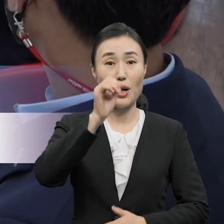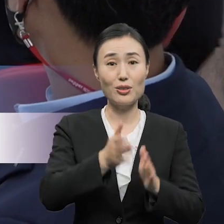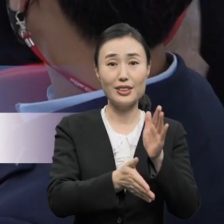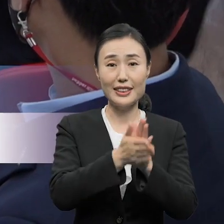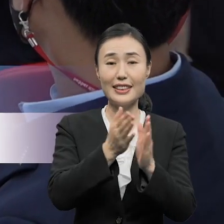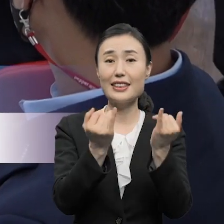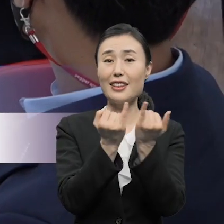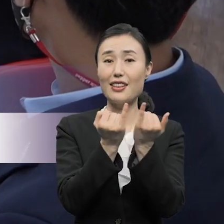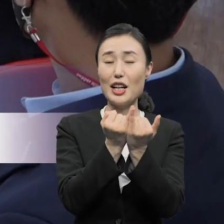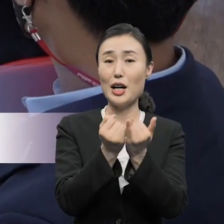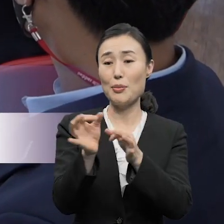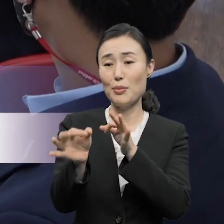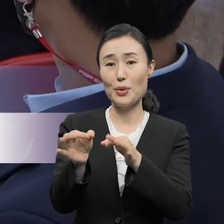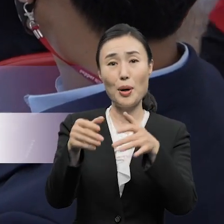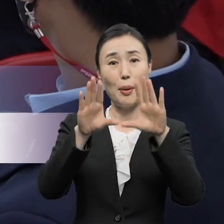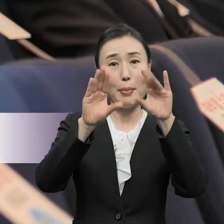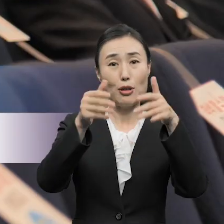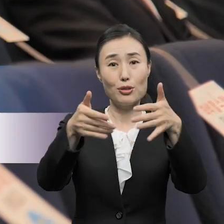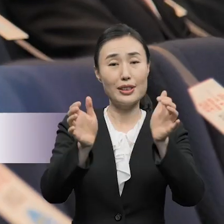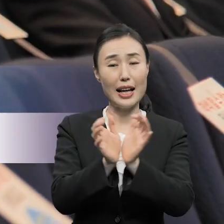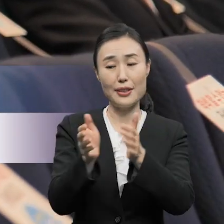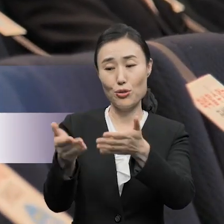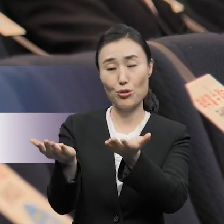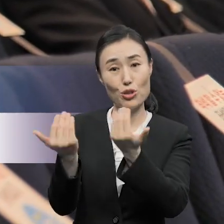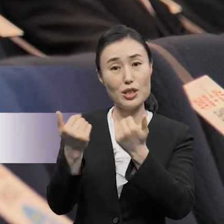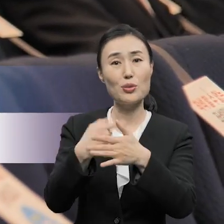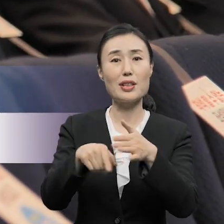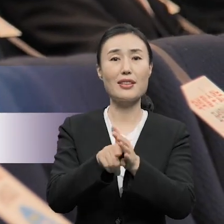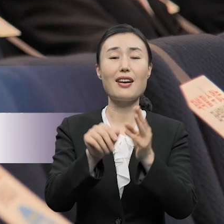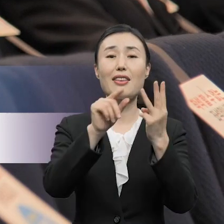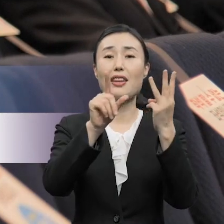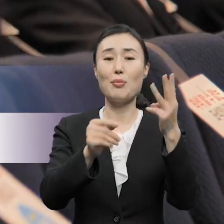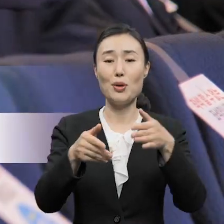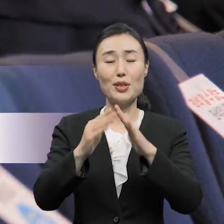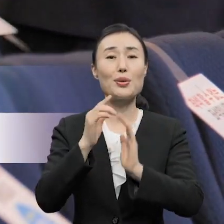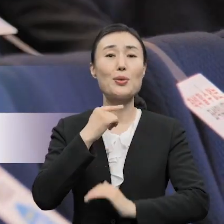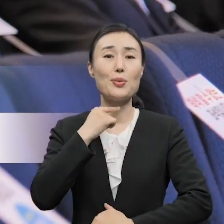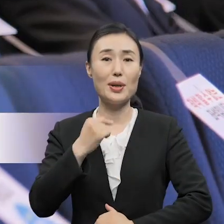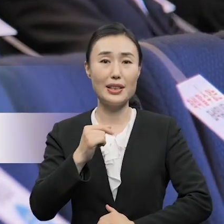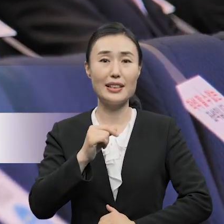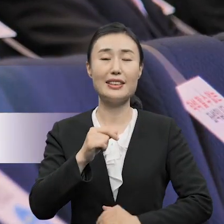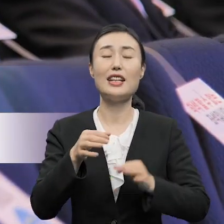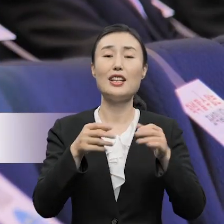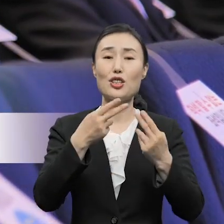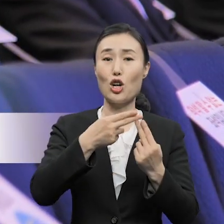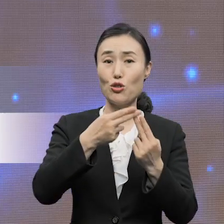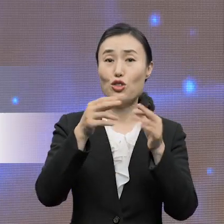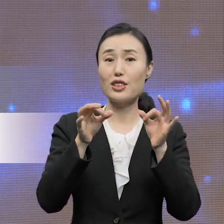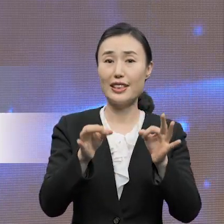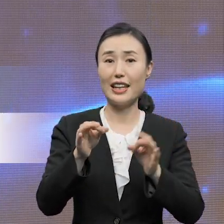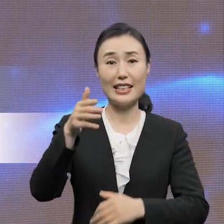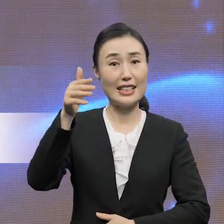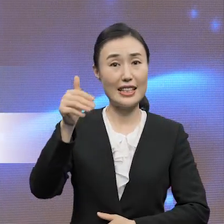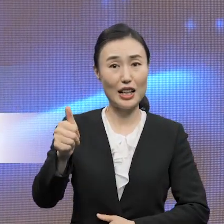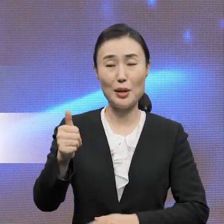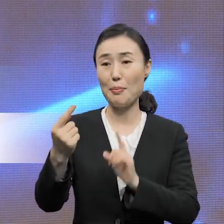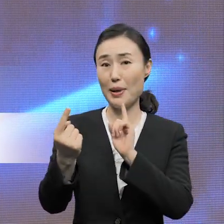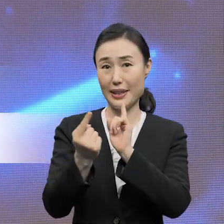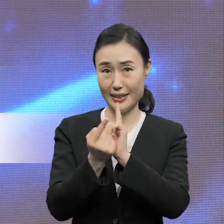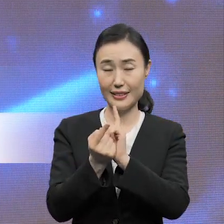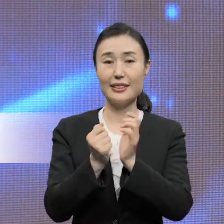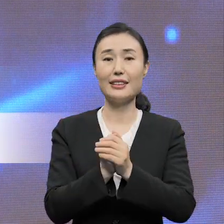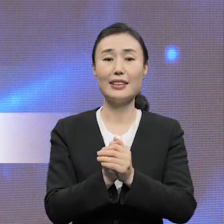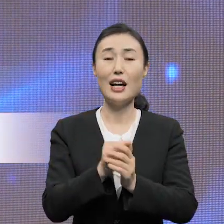광주시는 여자 프로배구단 연고 유치를 위해 올해 3월 창단 의향을 밝힌 페퍼저축은행의 장매튜 구단주를